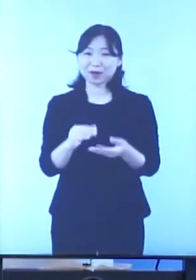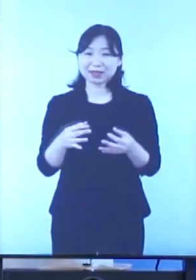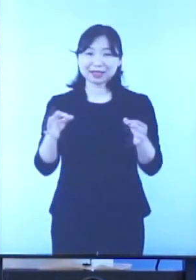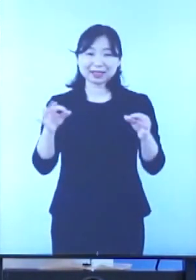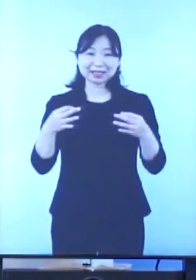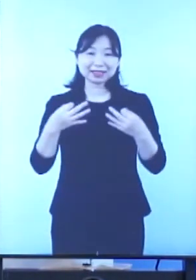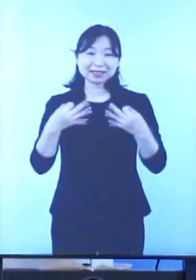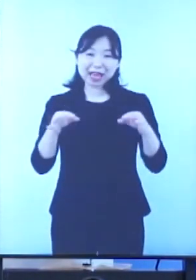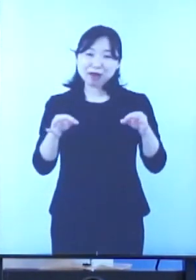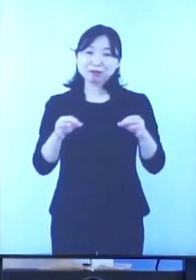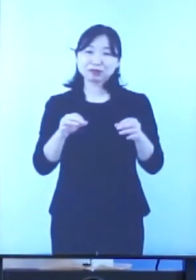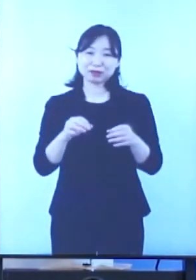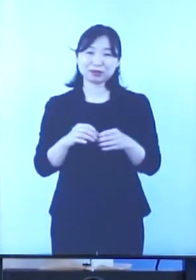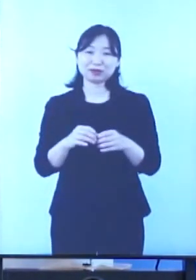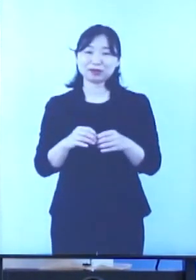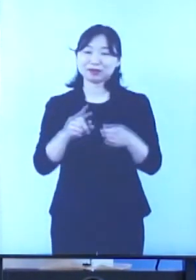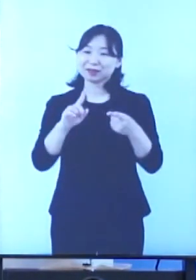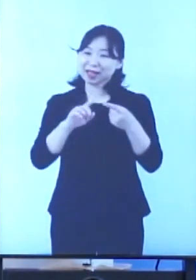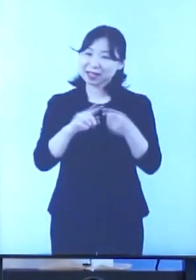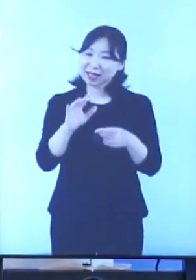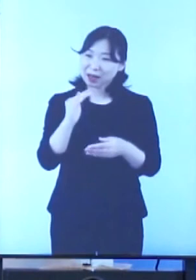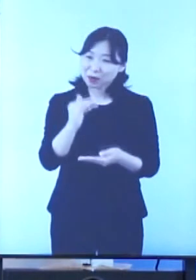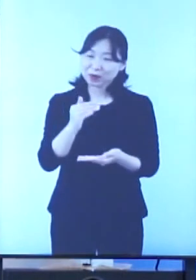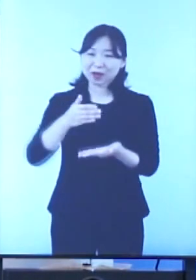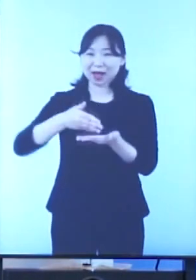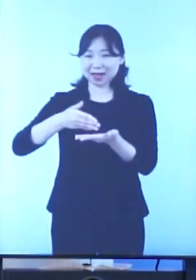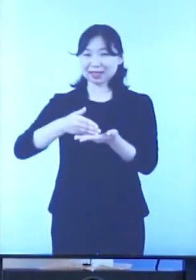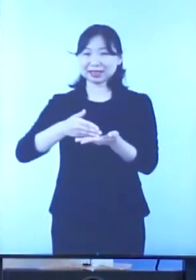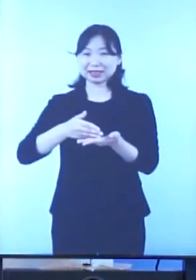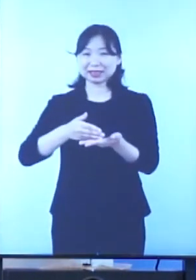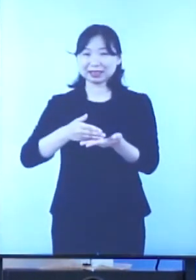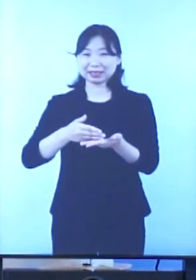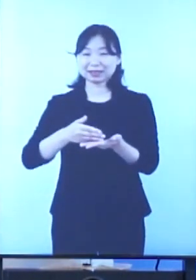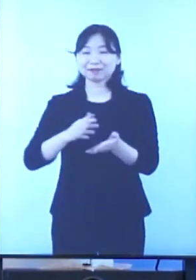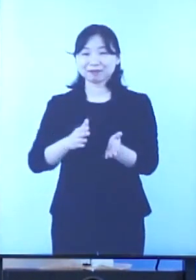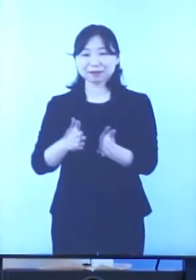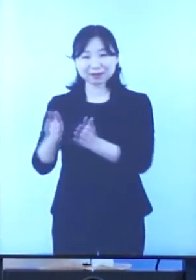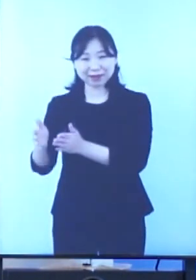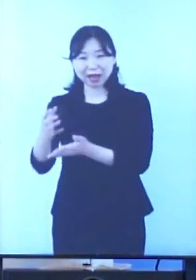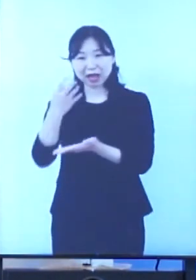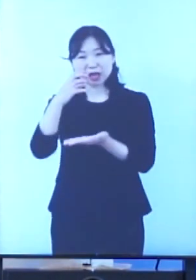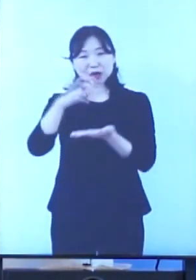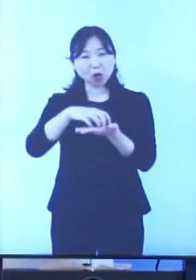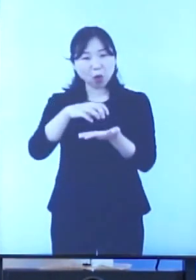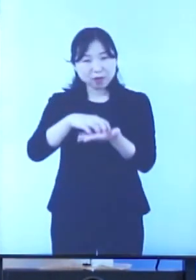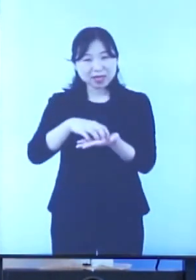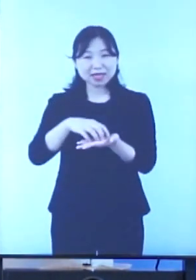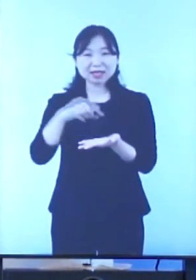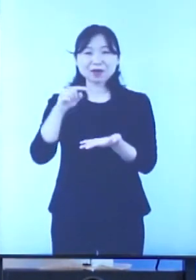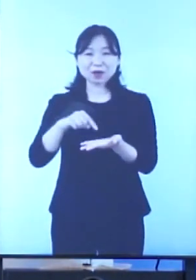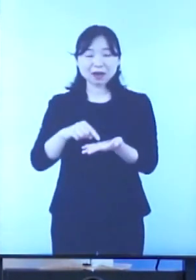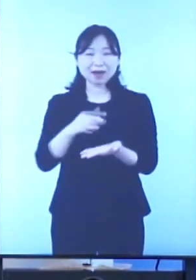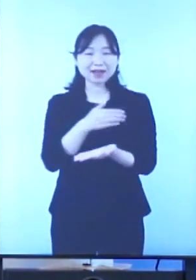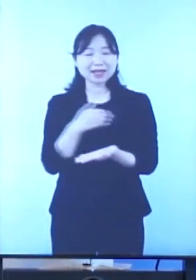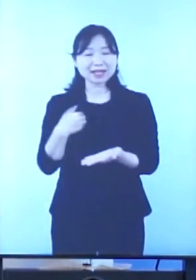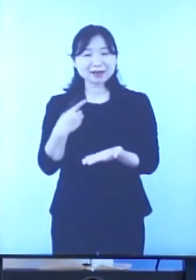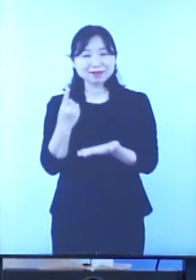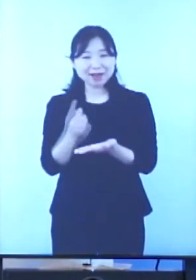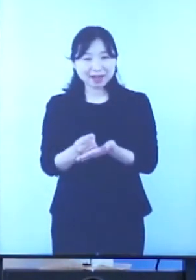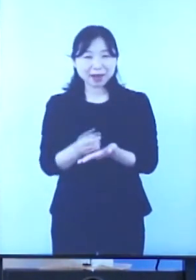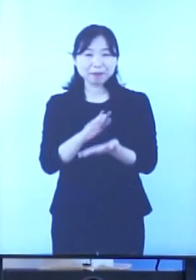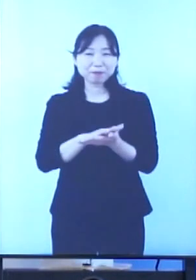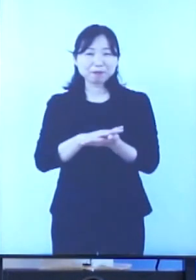成という、話でしたけれども、そのゴミということで言えば、もうできるだけゴミを減らしたいということであ